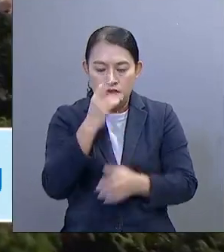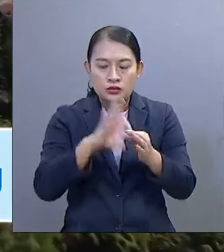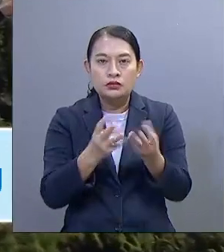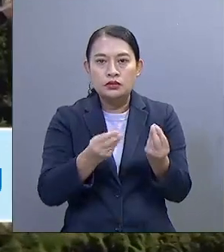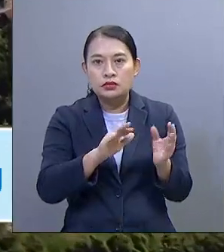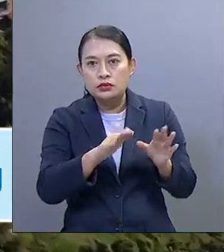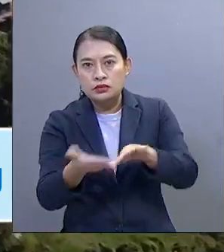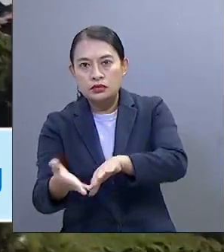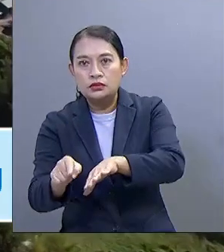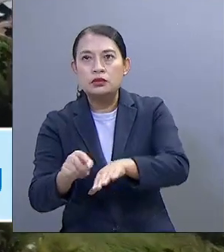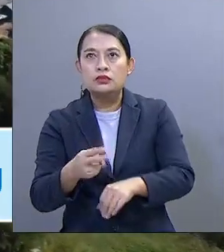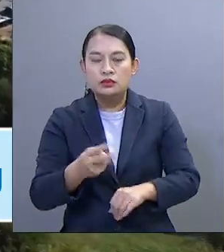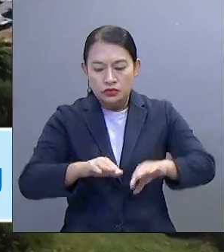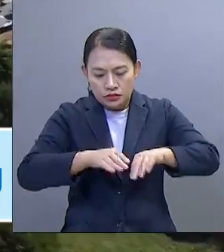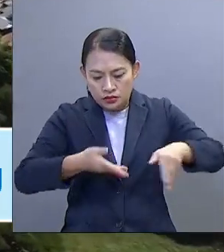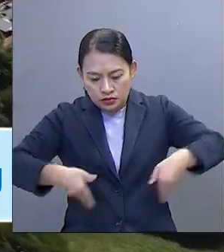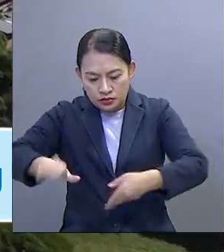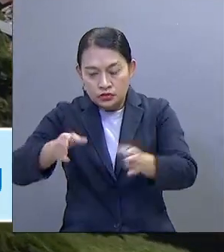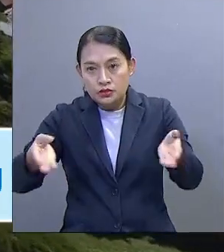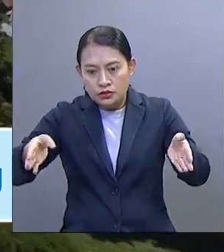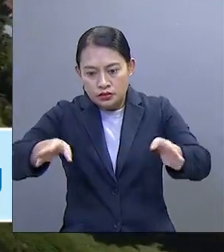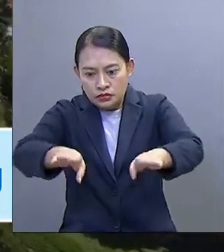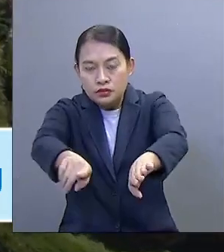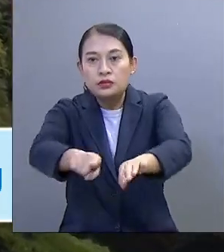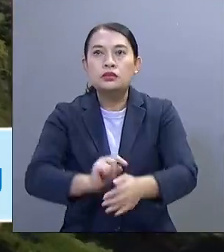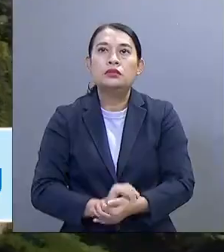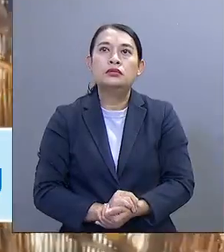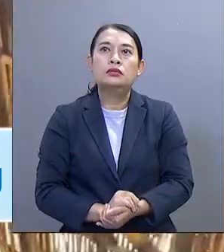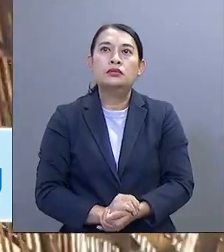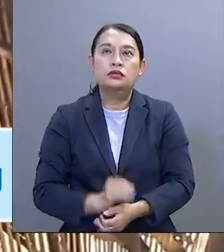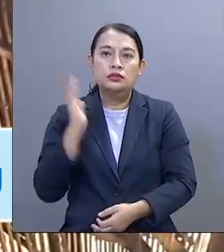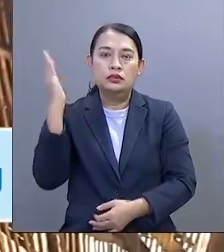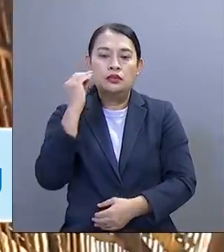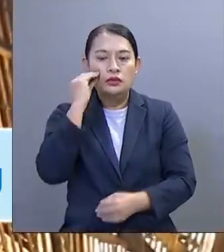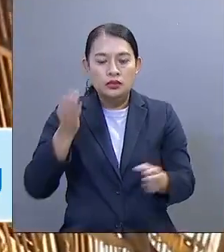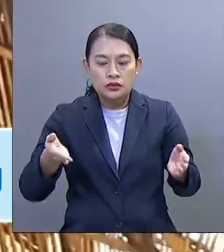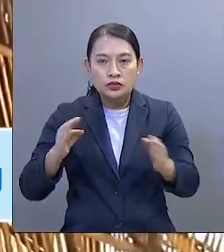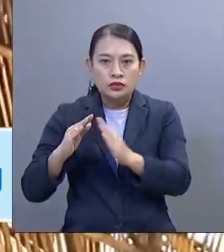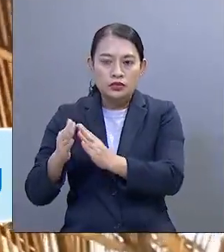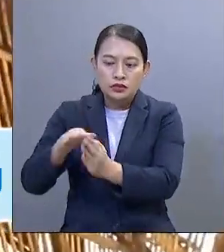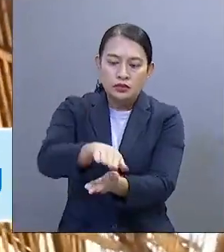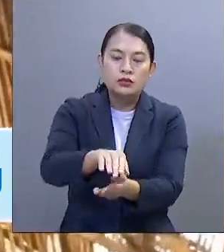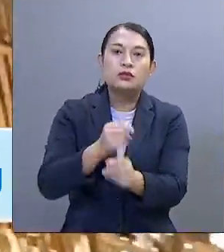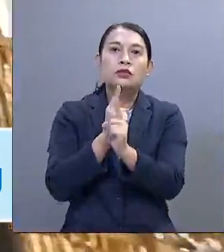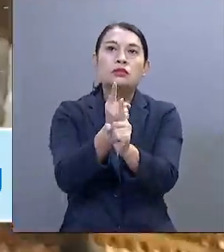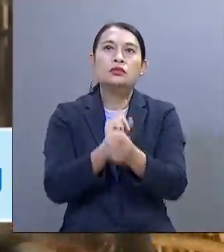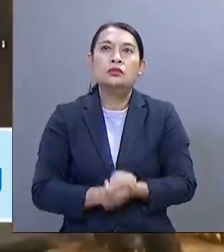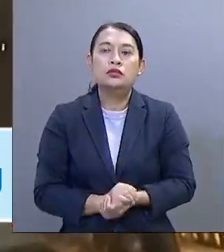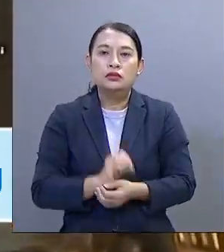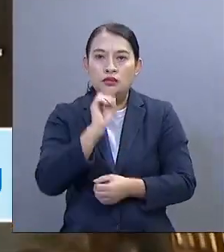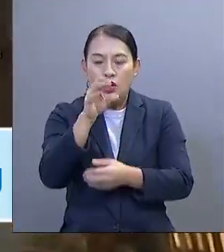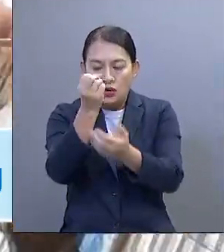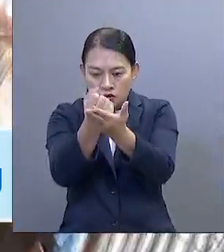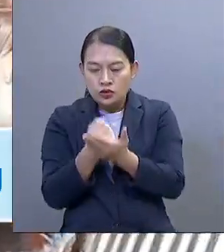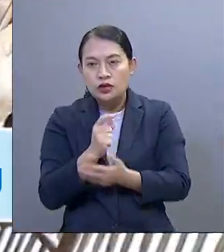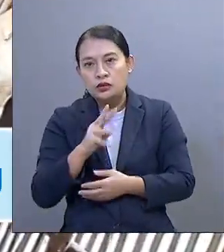เห็นชัดเลยวาตะหล่งมันสุดนะคะแล้วบ้านก็สุดตามไปด้วย แ้งขอคามช่วยเหจากเจ้หน้ที่จากออบาตอรเดม